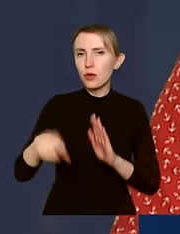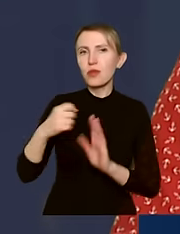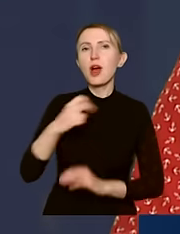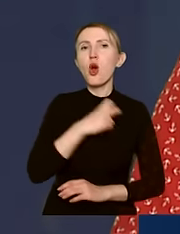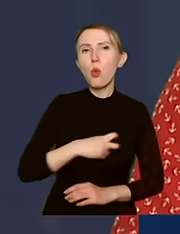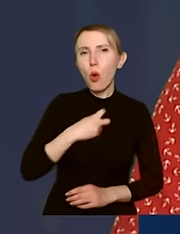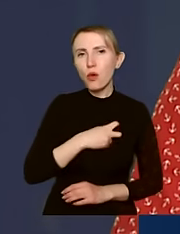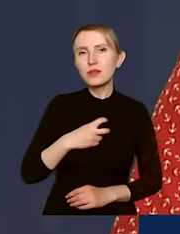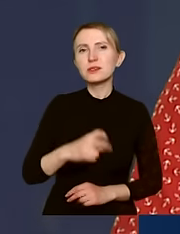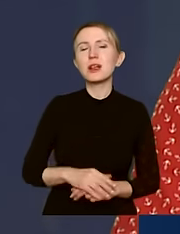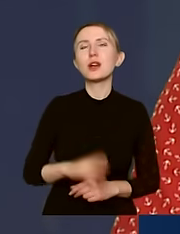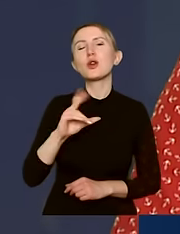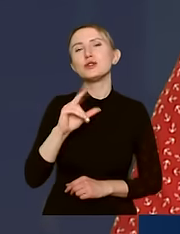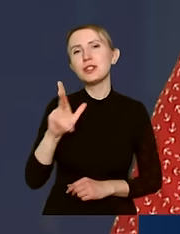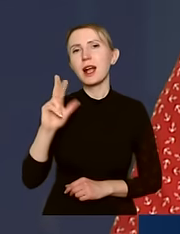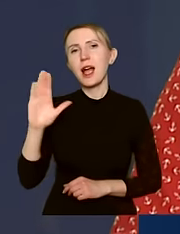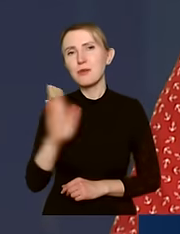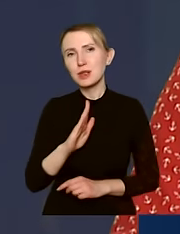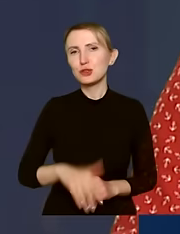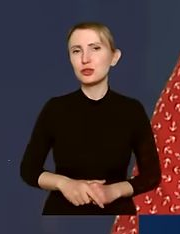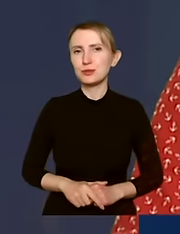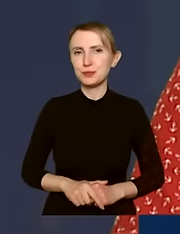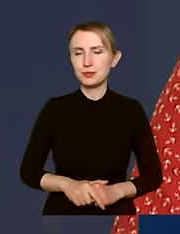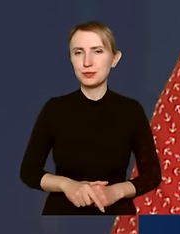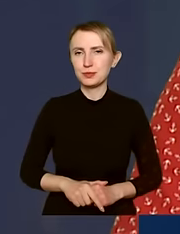no jest Kosiniak-Kamysz.